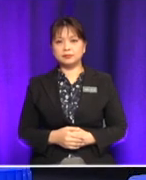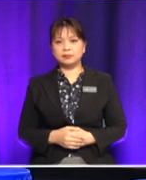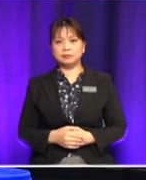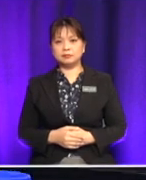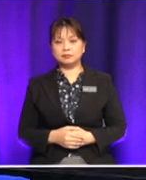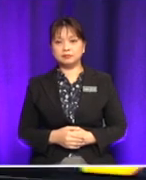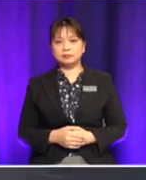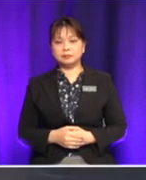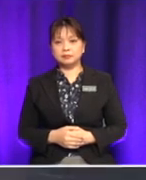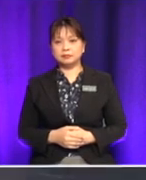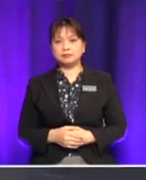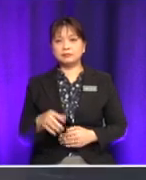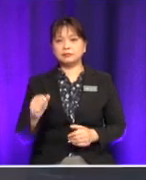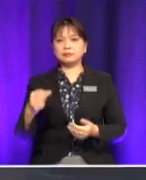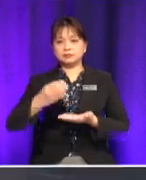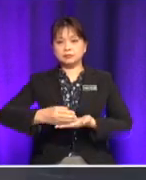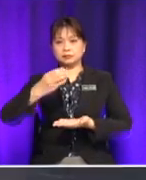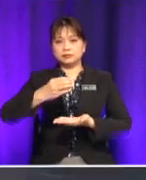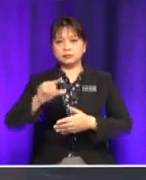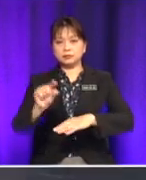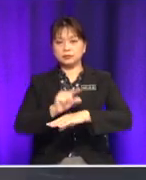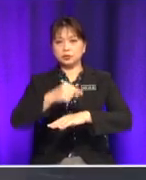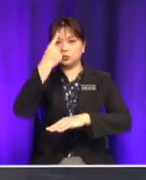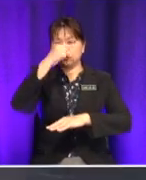ketika digunakan untuk menyukai